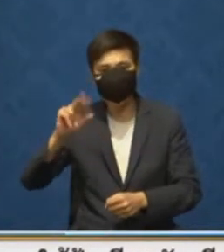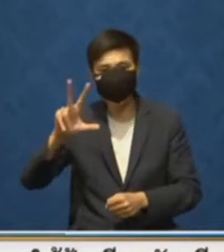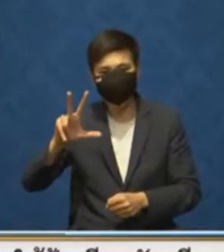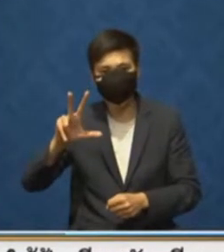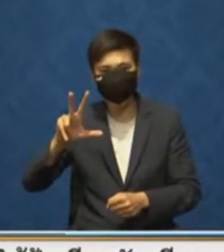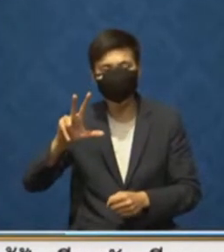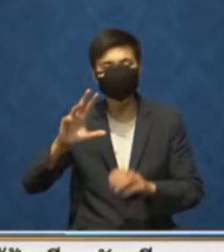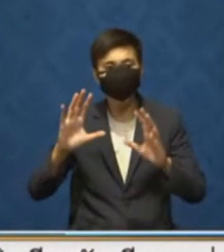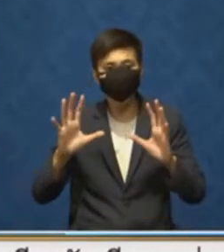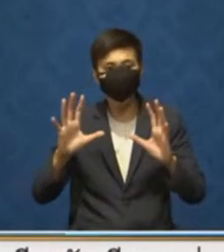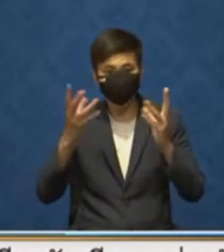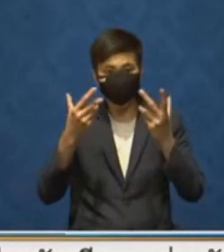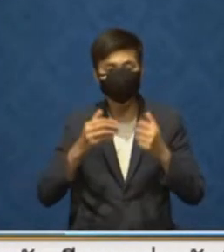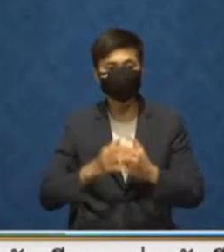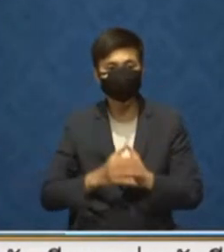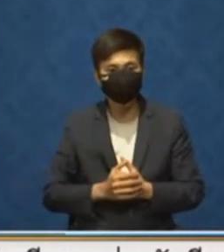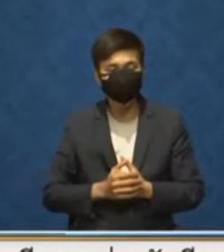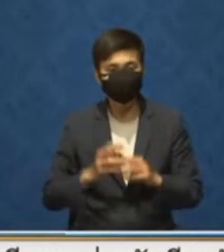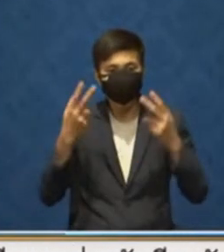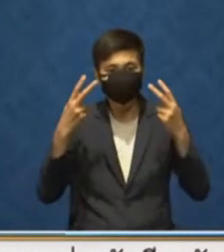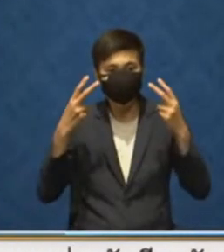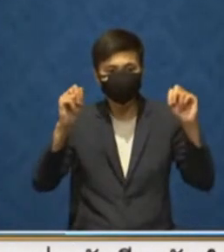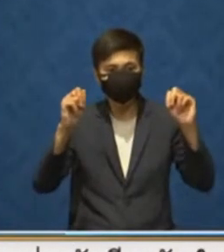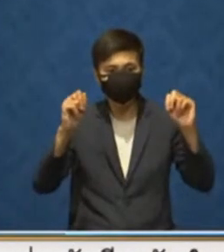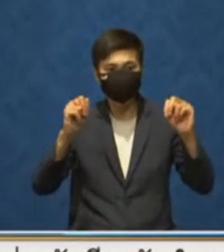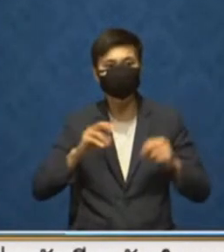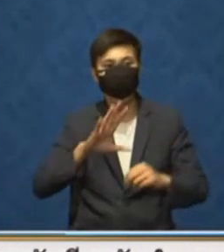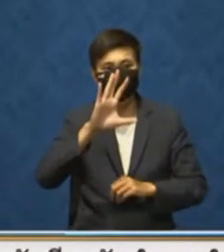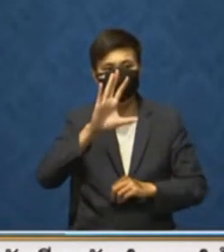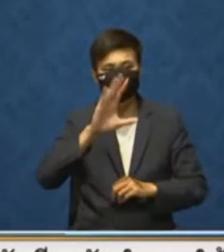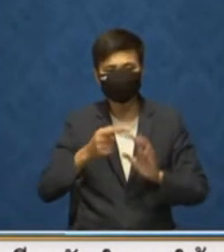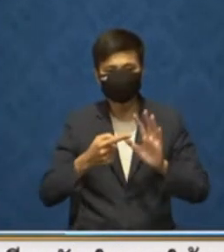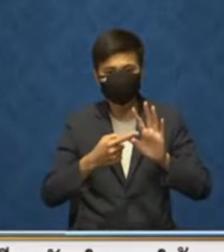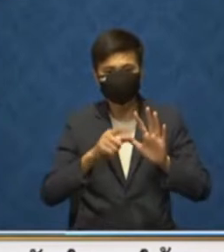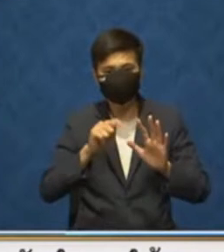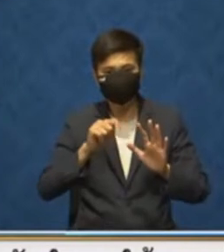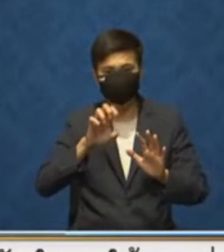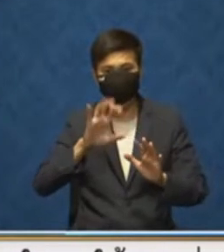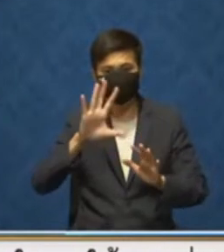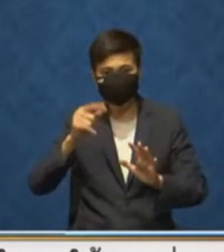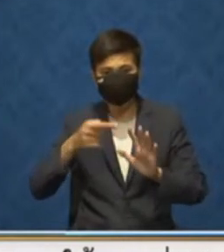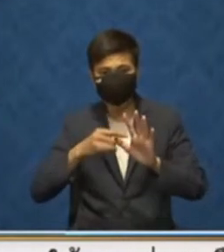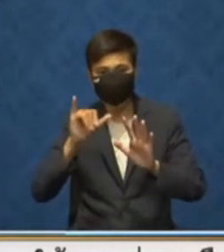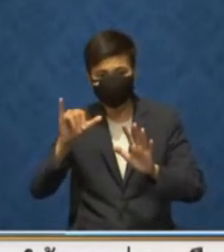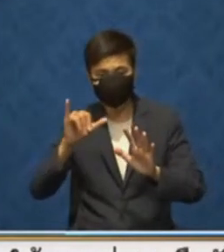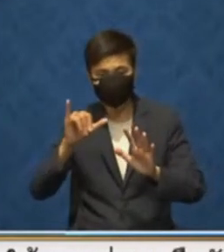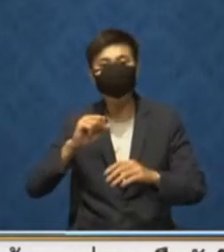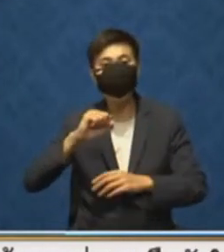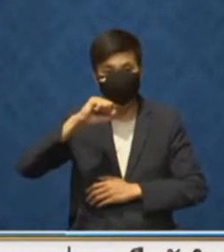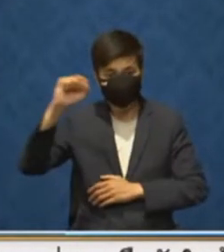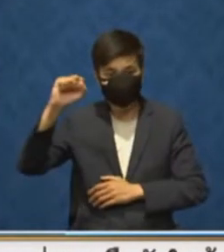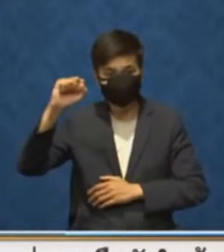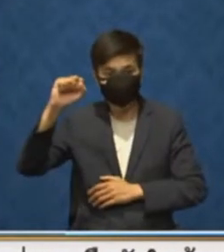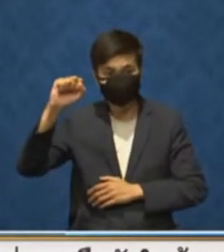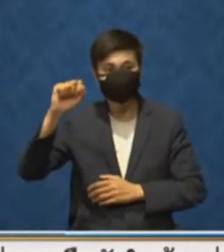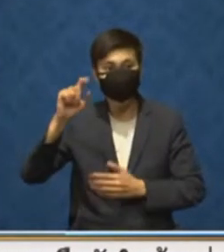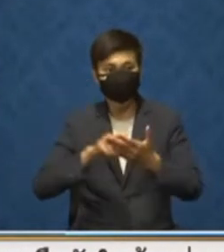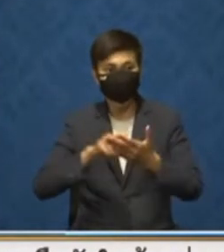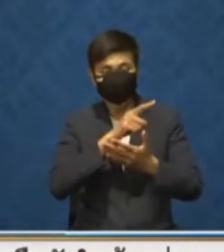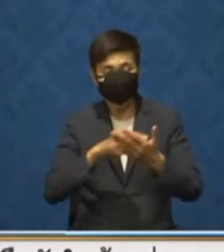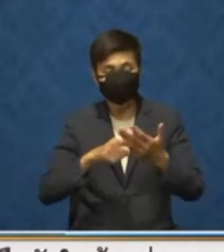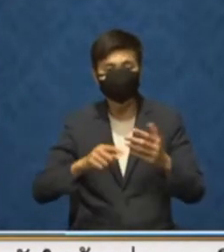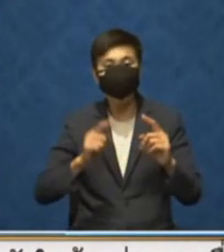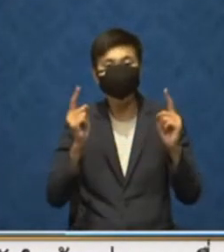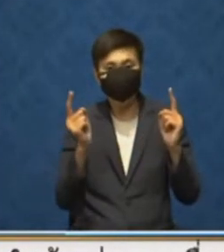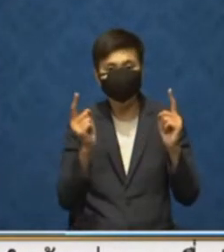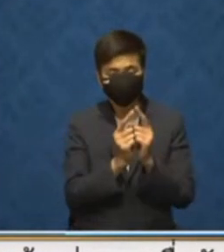ครับท่านนายกชายนะครับหัวหน้าพรรคชาติไทยซึ่งชนะการเลือกตั้งได้ไปพบฯพณฯพล